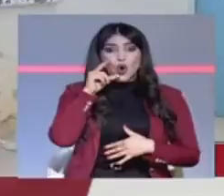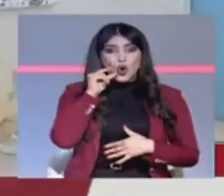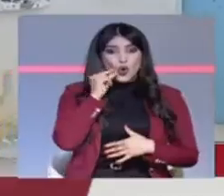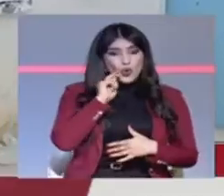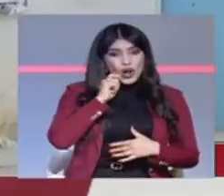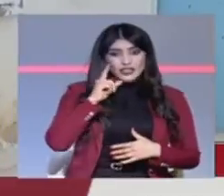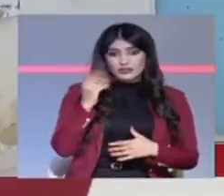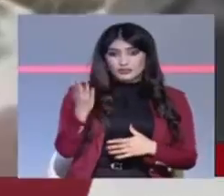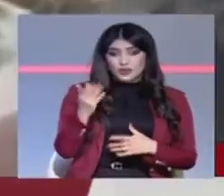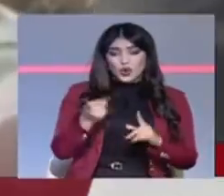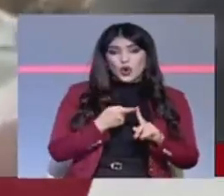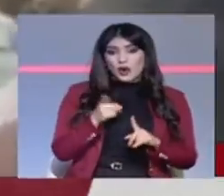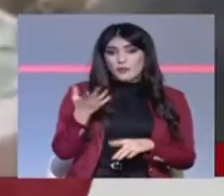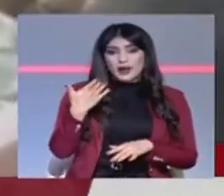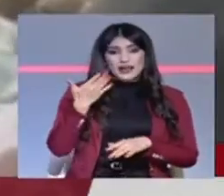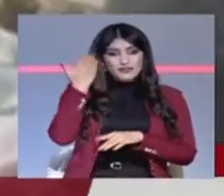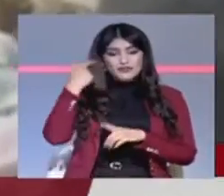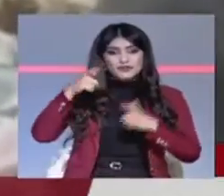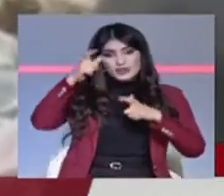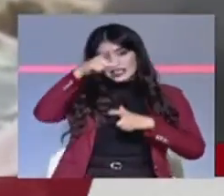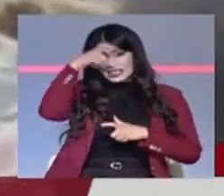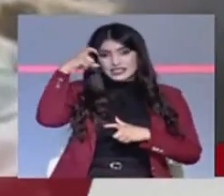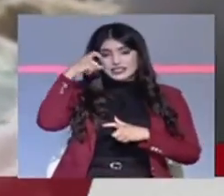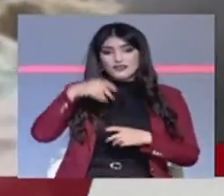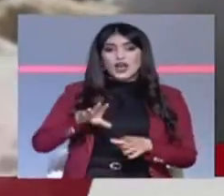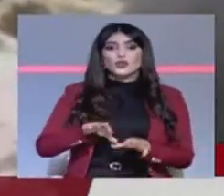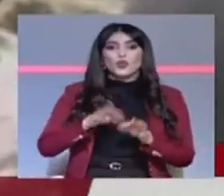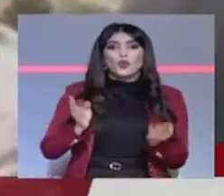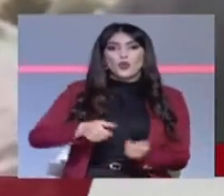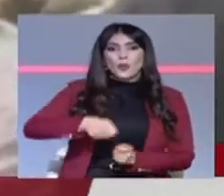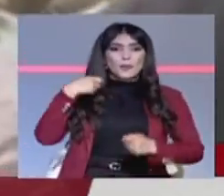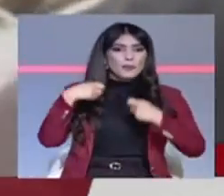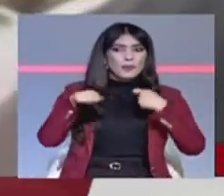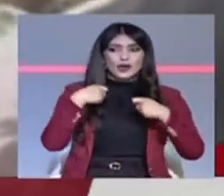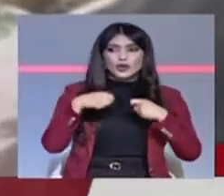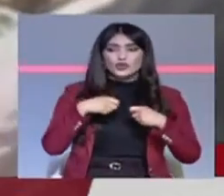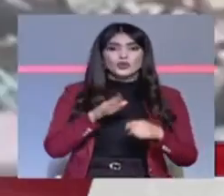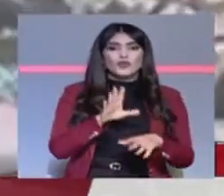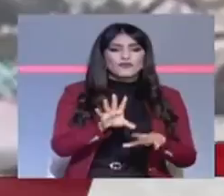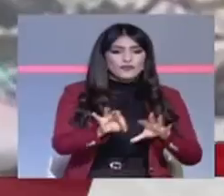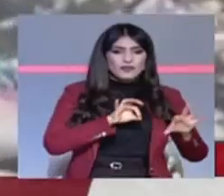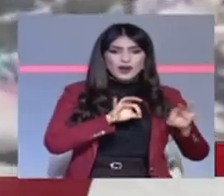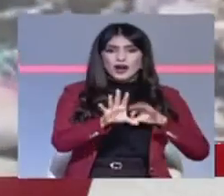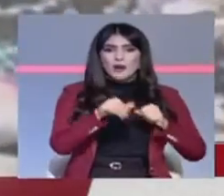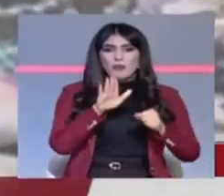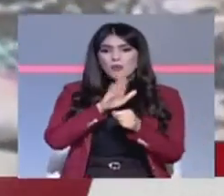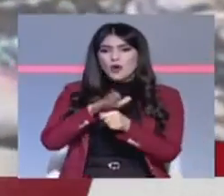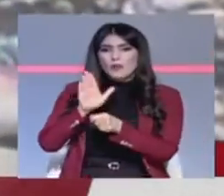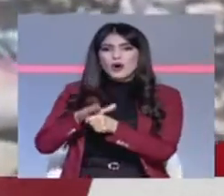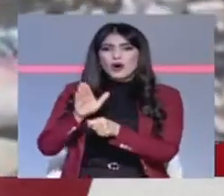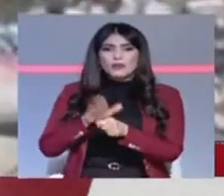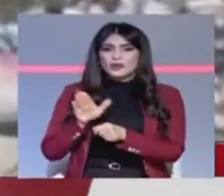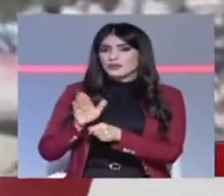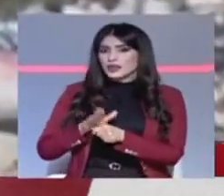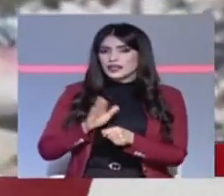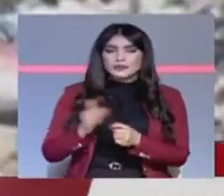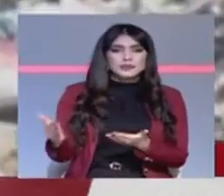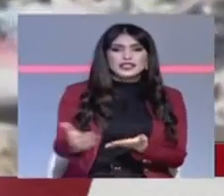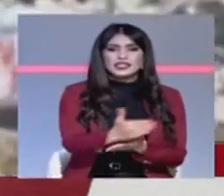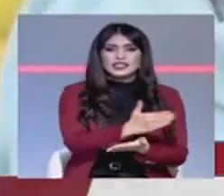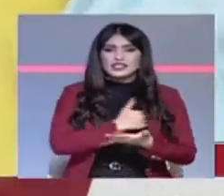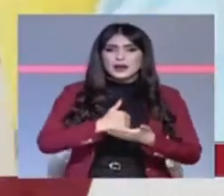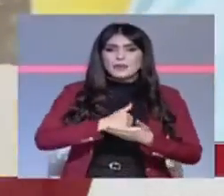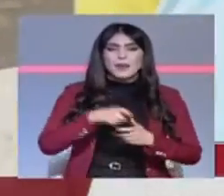الاخبار في الصحيفه الماضيه يحمل كيسا تشيكيا ويقضي ساعات طويله بين اكوام القمامه لجمع ما